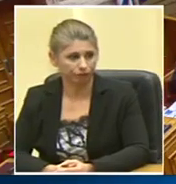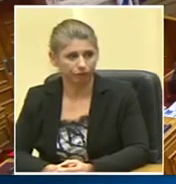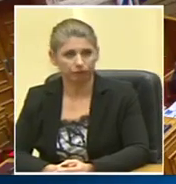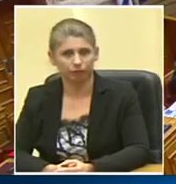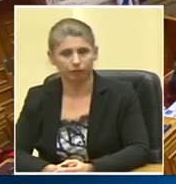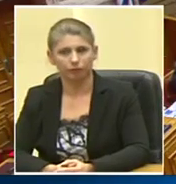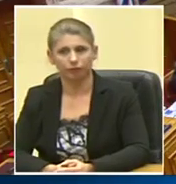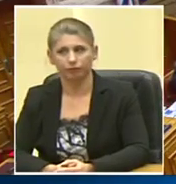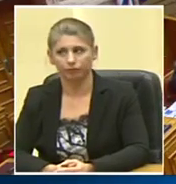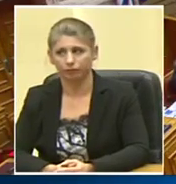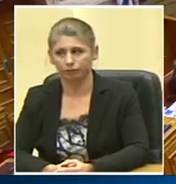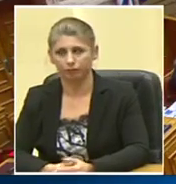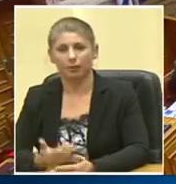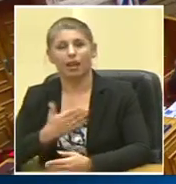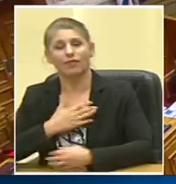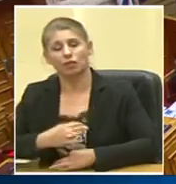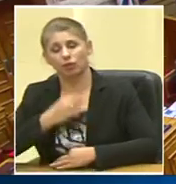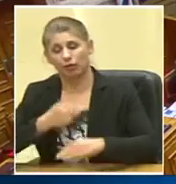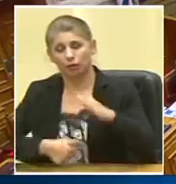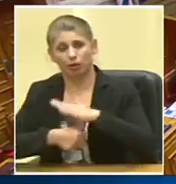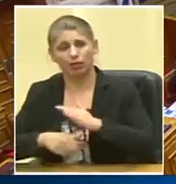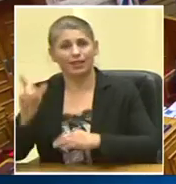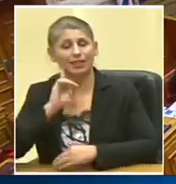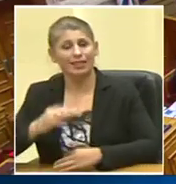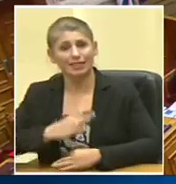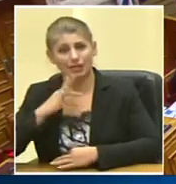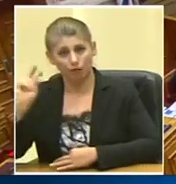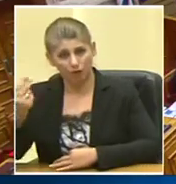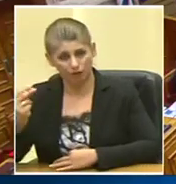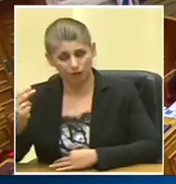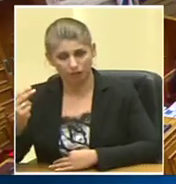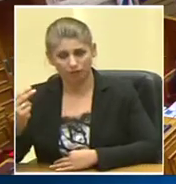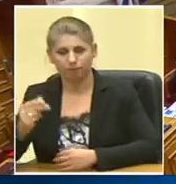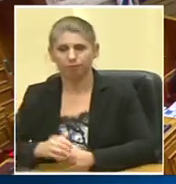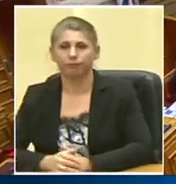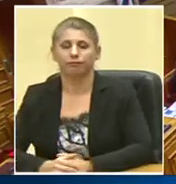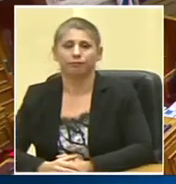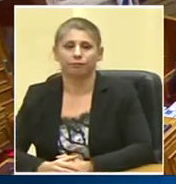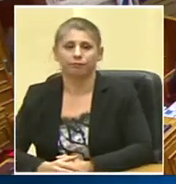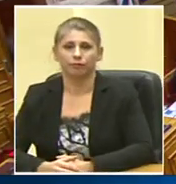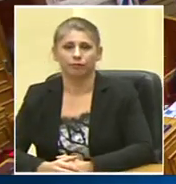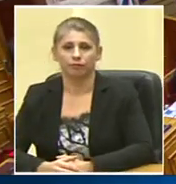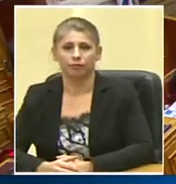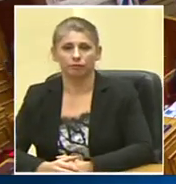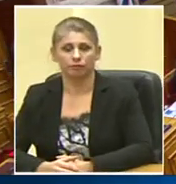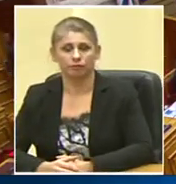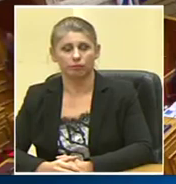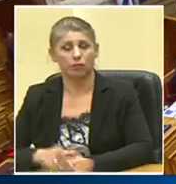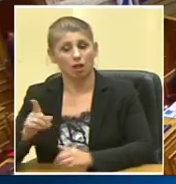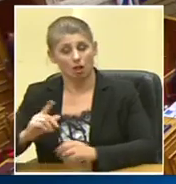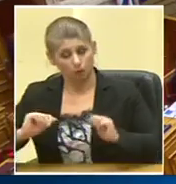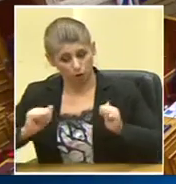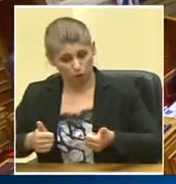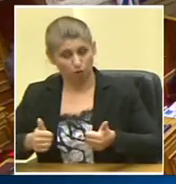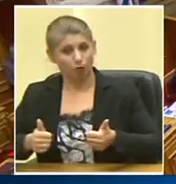Ευχαριστώ κύριε Πρόεδρε. Κυρίες και κύριοι βουλευτές, εκκινεί σήμερα με πρωτοβουλία της κοινοβουλευτικής ομάδας